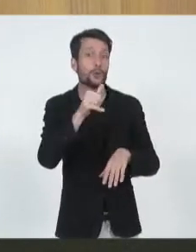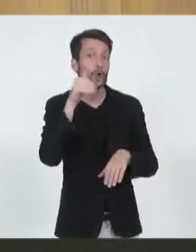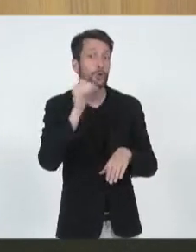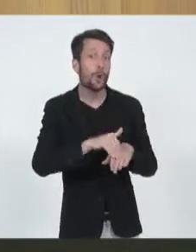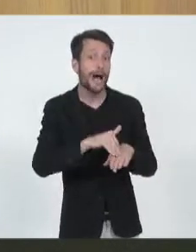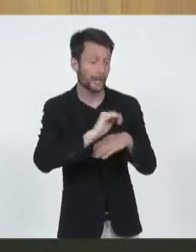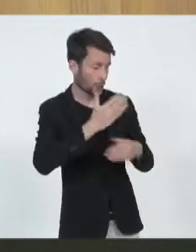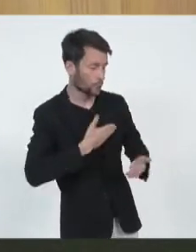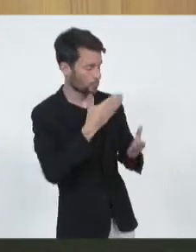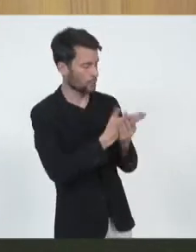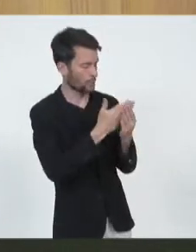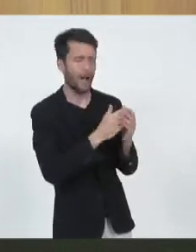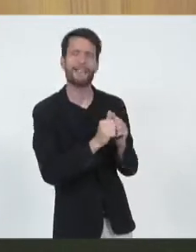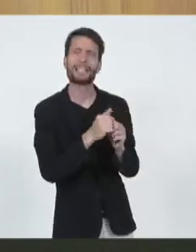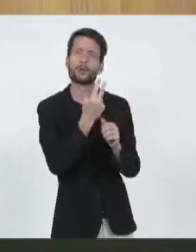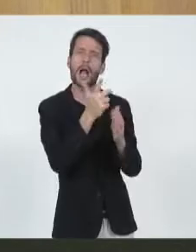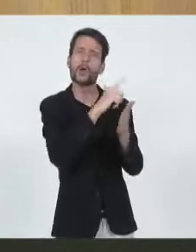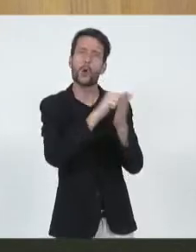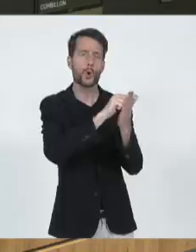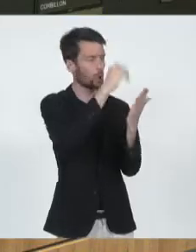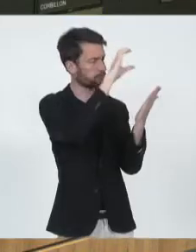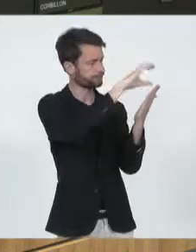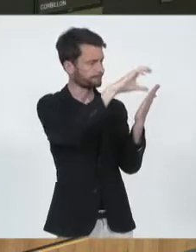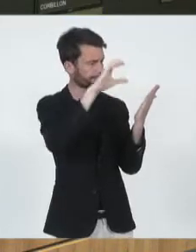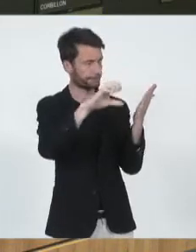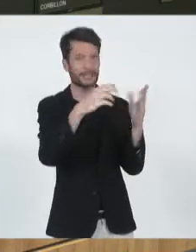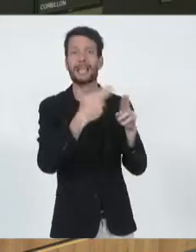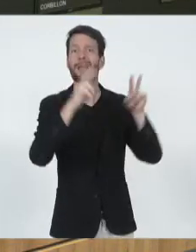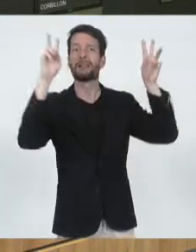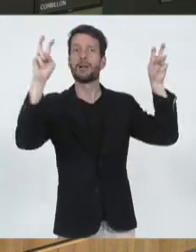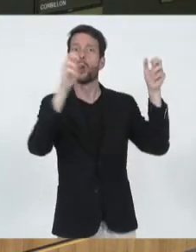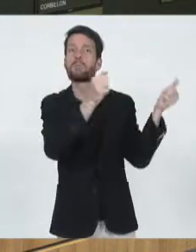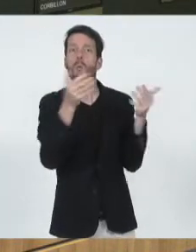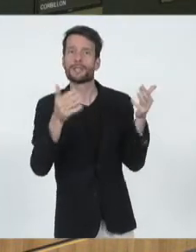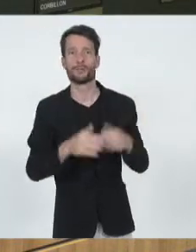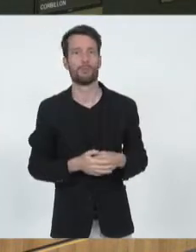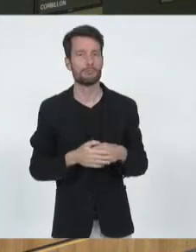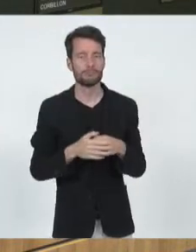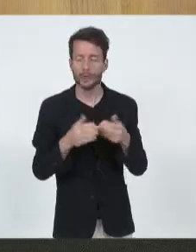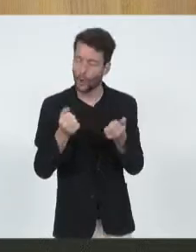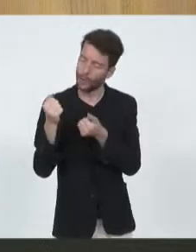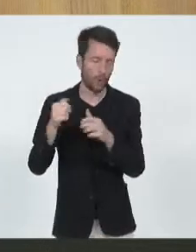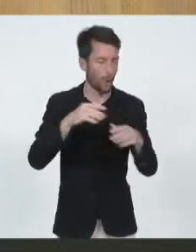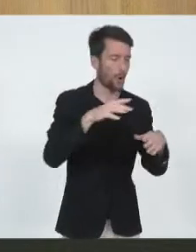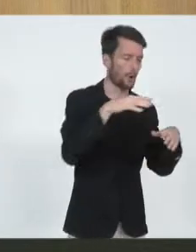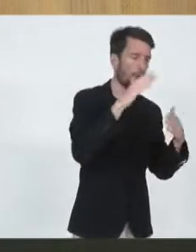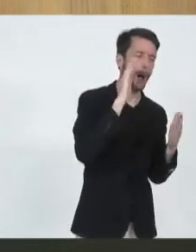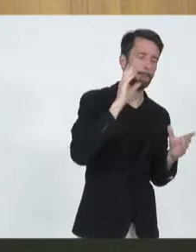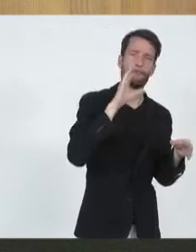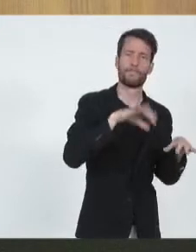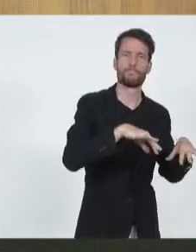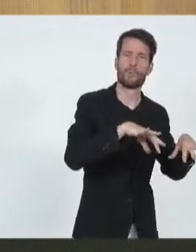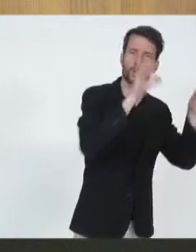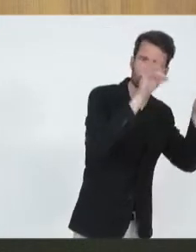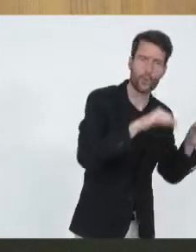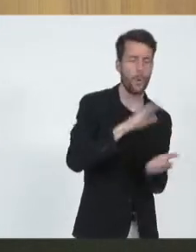3 logos pas signés qui s'appelle « Proposition ». Je connais les motions, je connais les vœux, je connais les délibérations, je ne connaissais pas les propositions. On